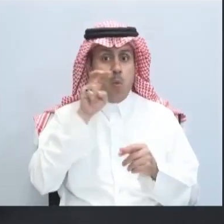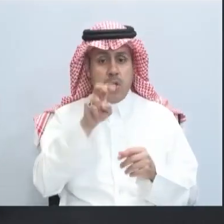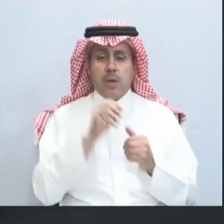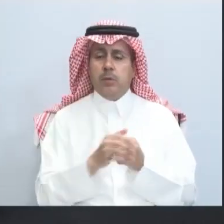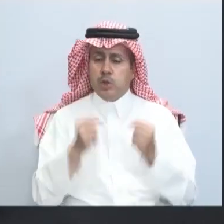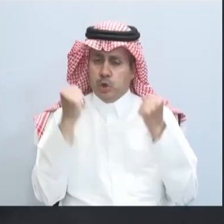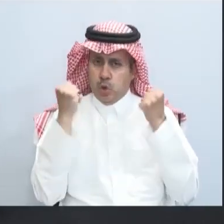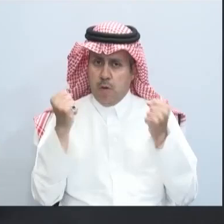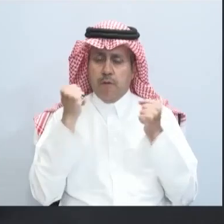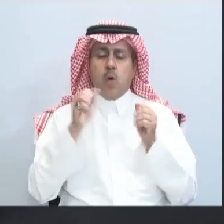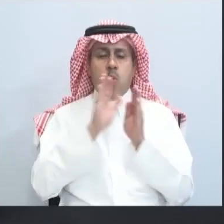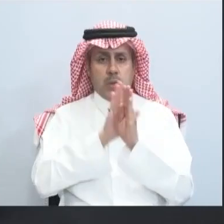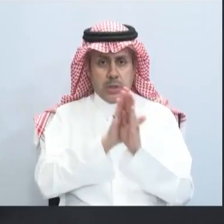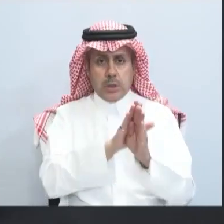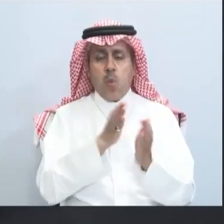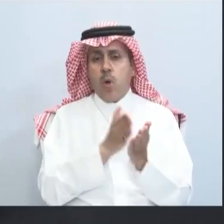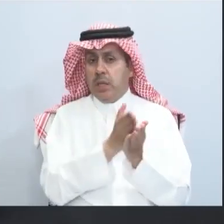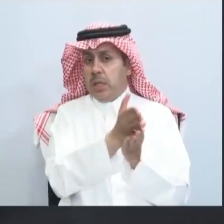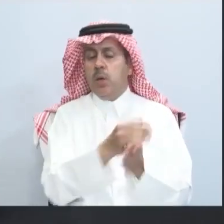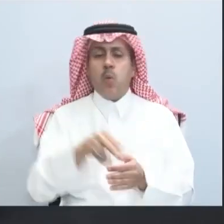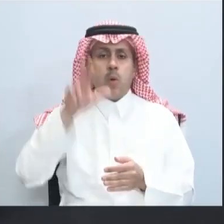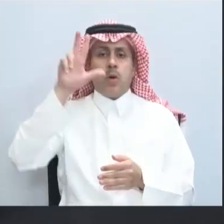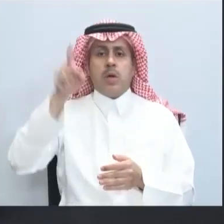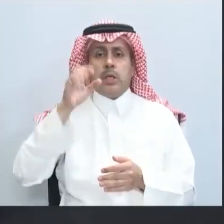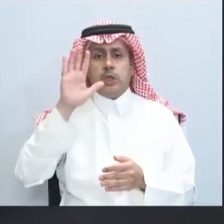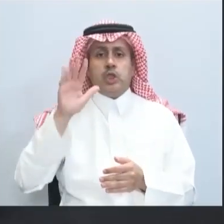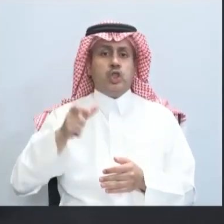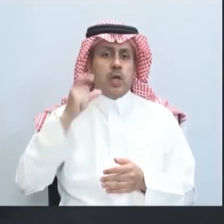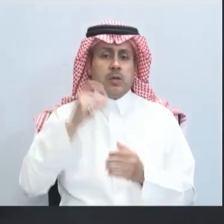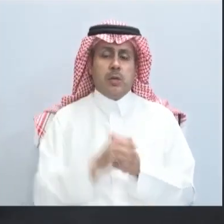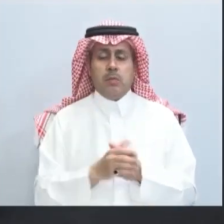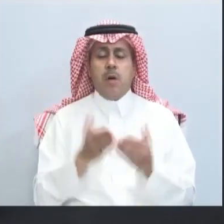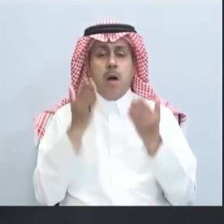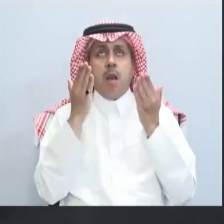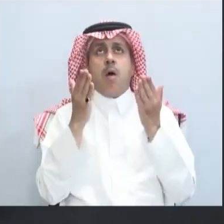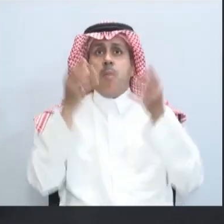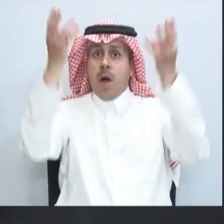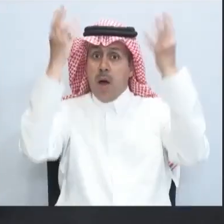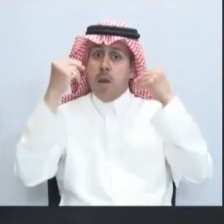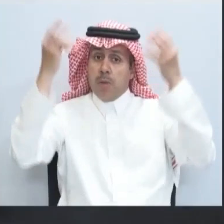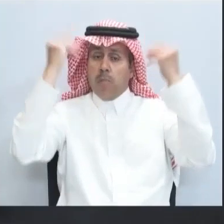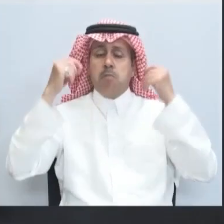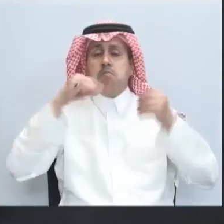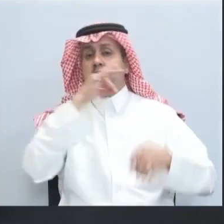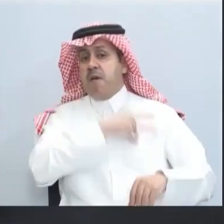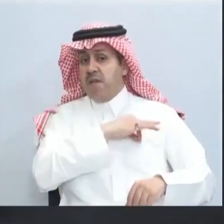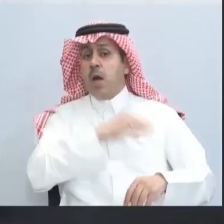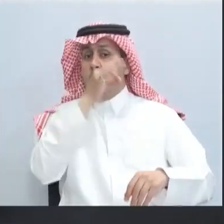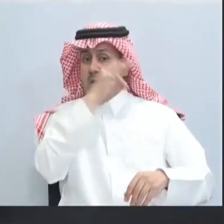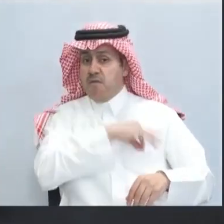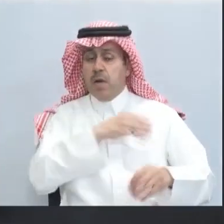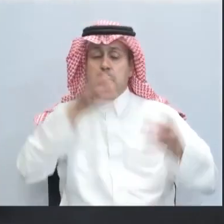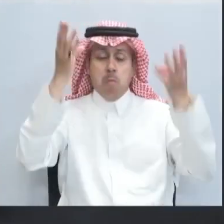بالتوفيق والسداد والهدايه والرشاد قائلين اللهم علمنا ما ينفعنا وانفعنا بما